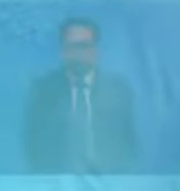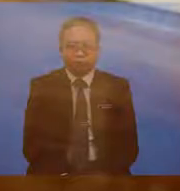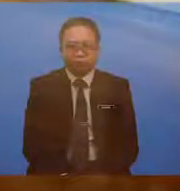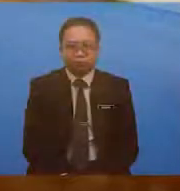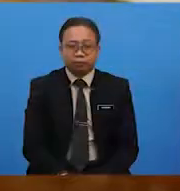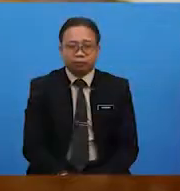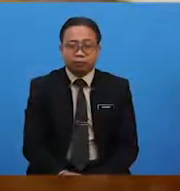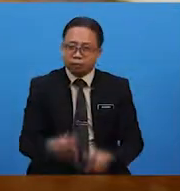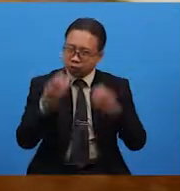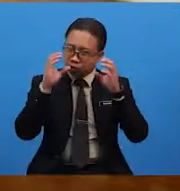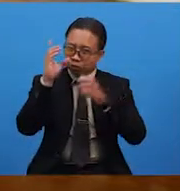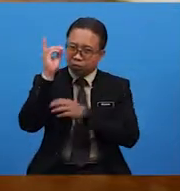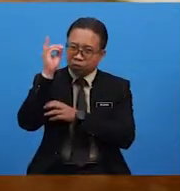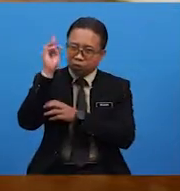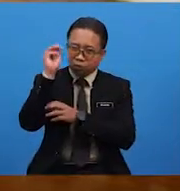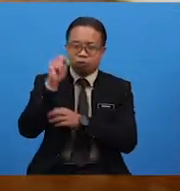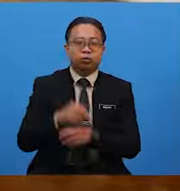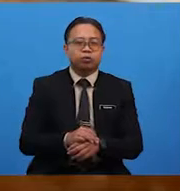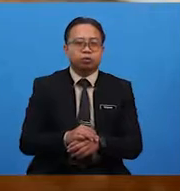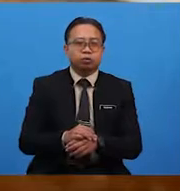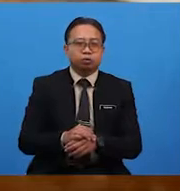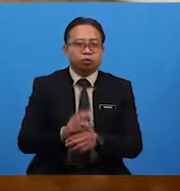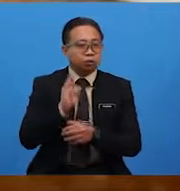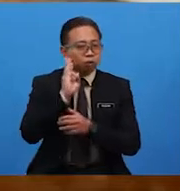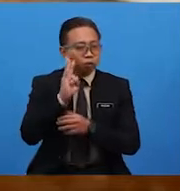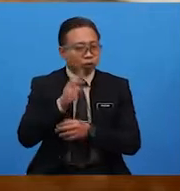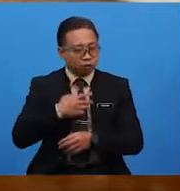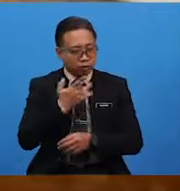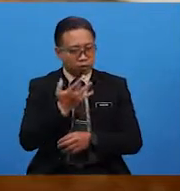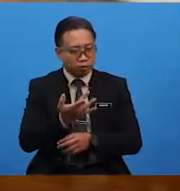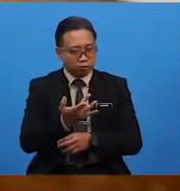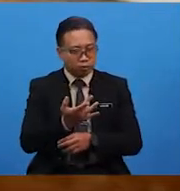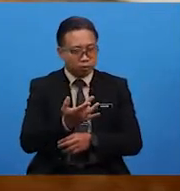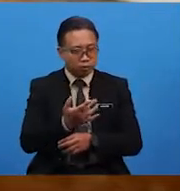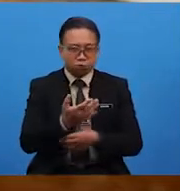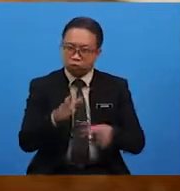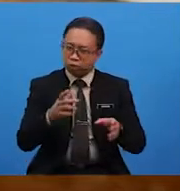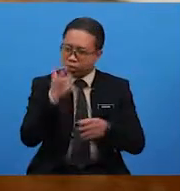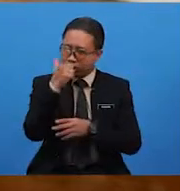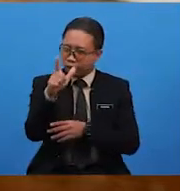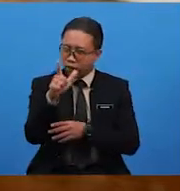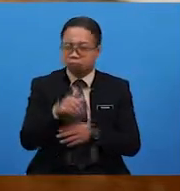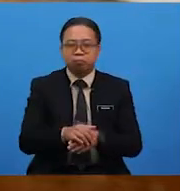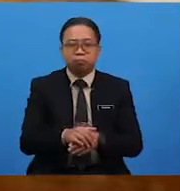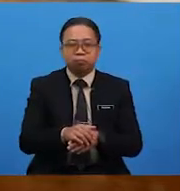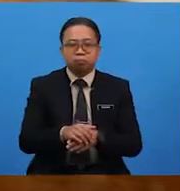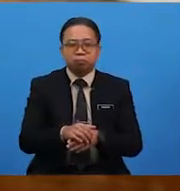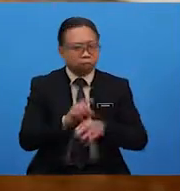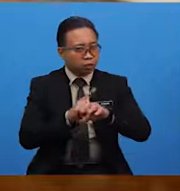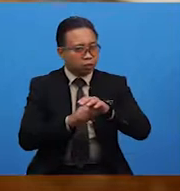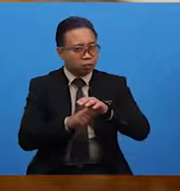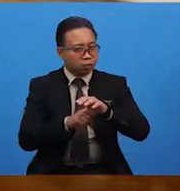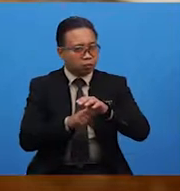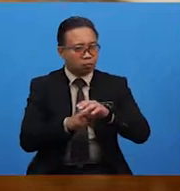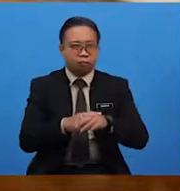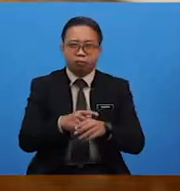cewekku don't wanna lose one pernah lihat Karyani jam yang seakan mencapai Oke menarik